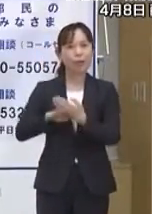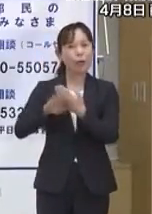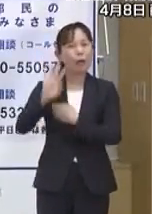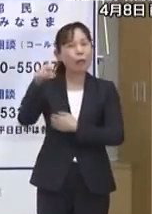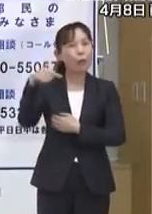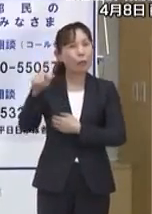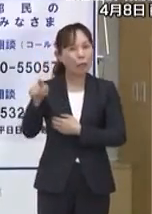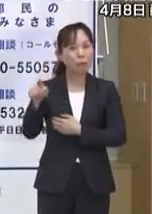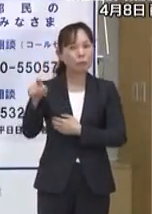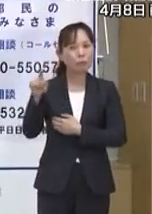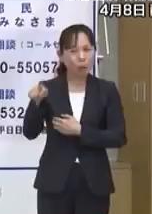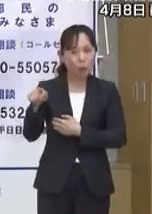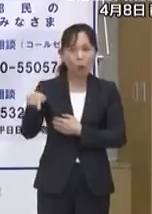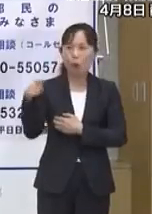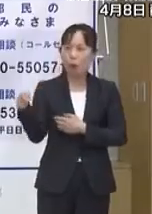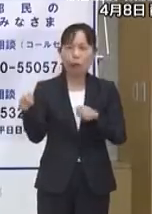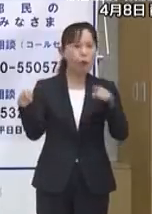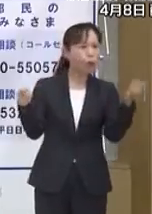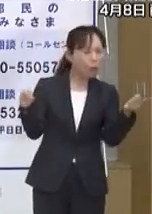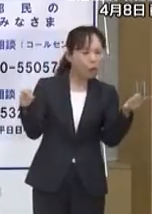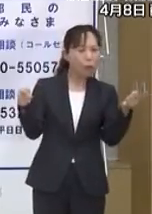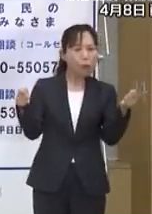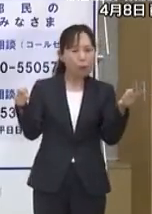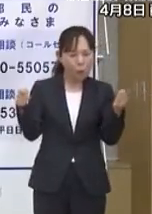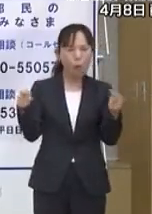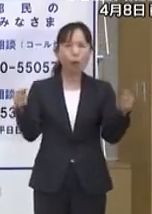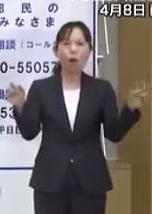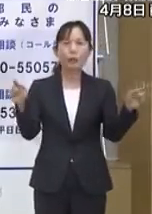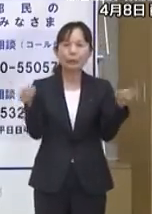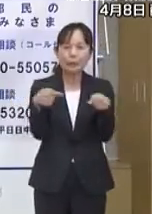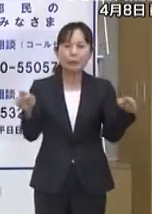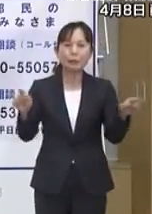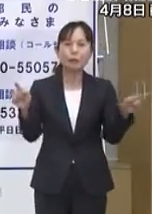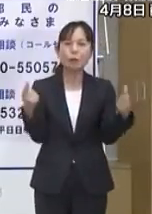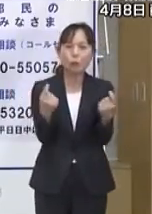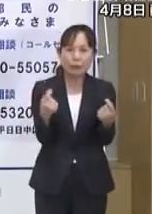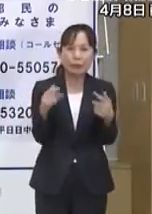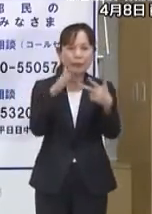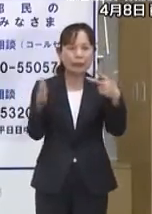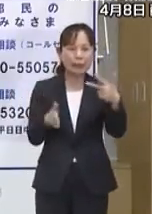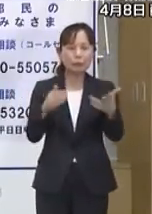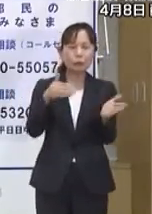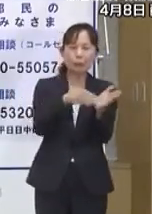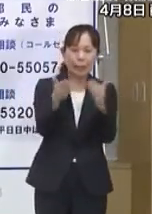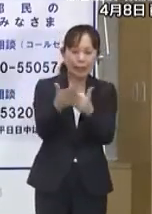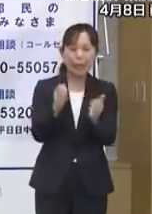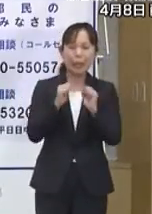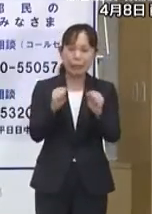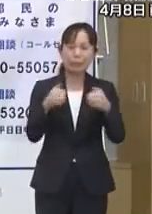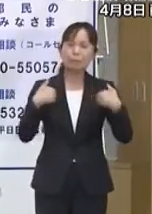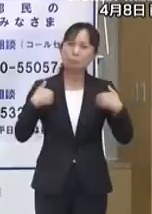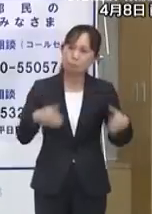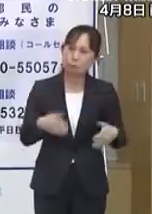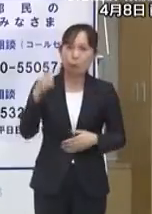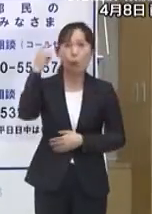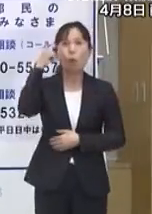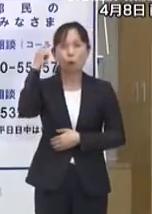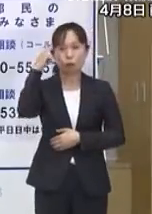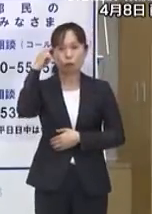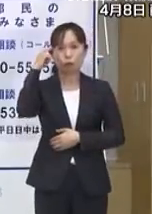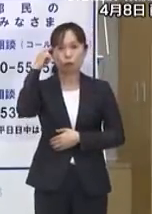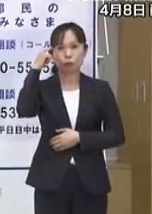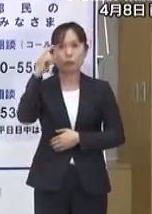数から見れば隣接権が同時に行う必要はございませんという考え方もありますまずは